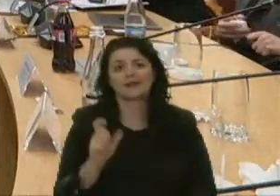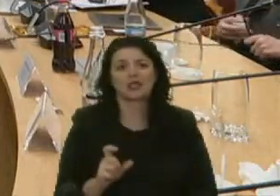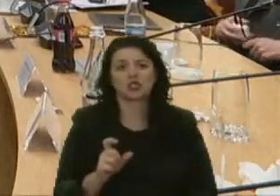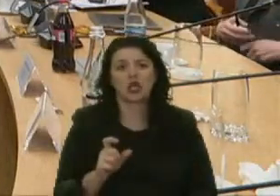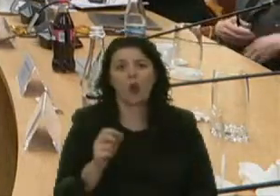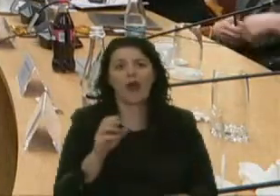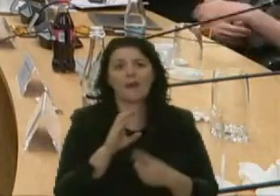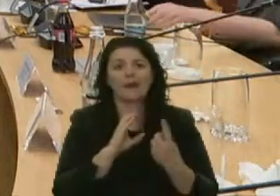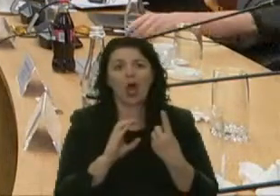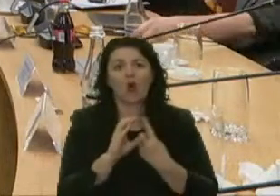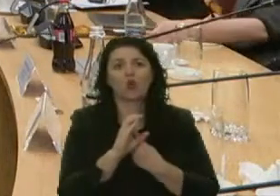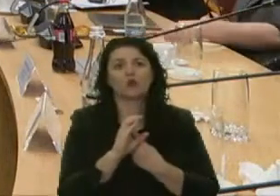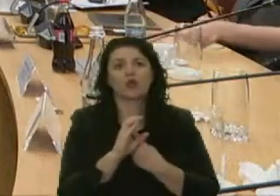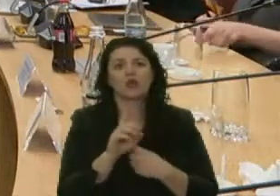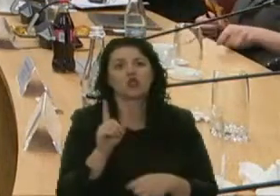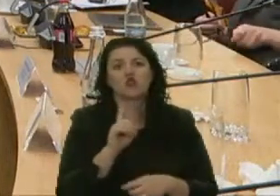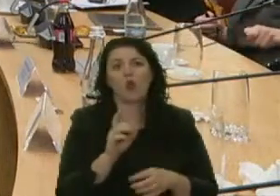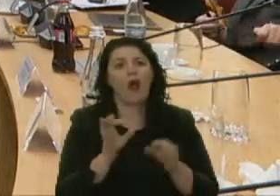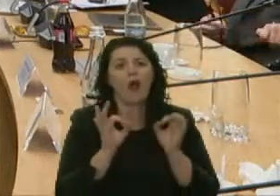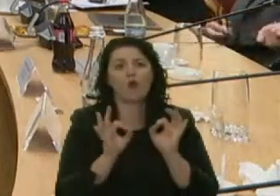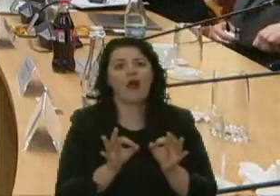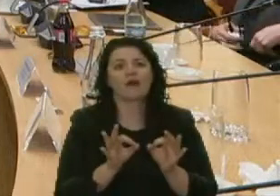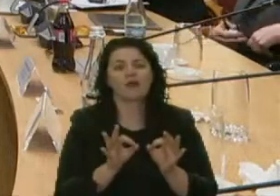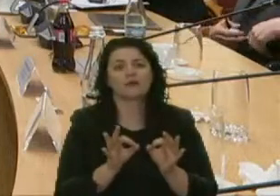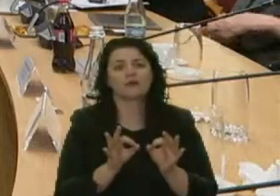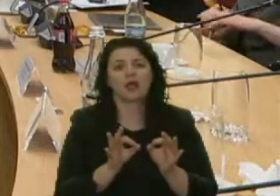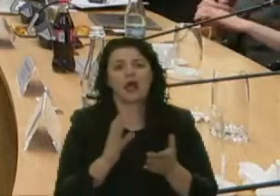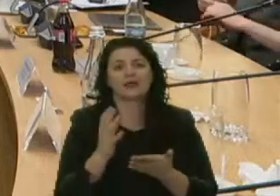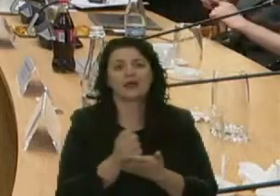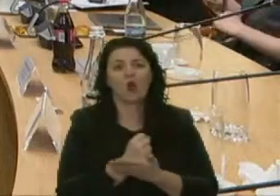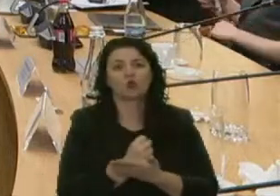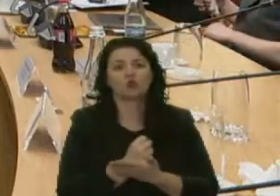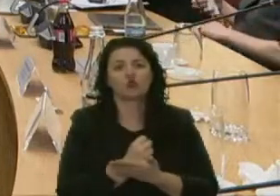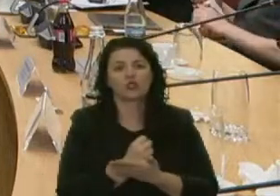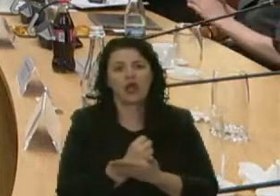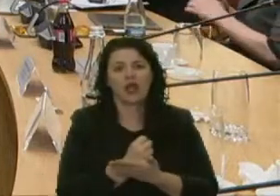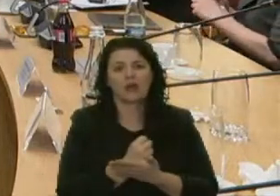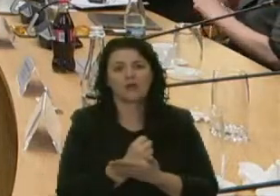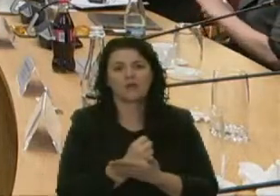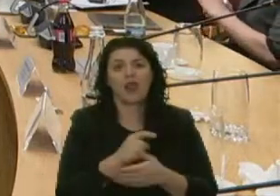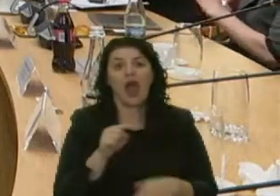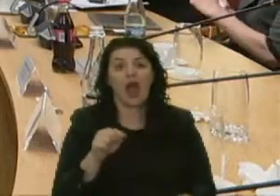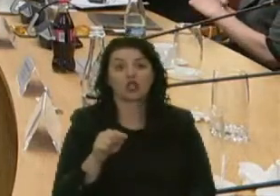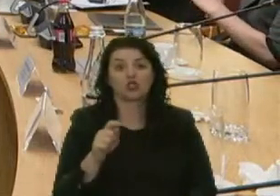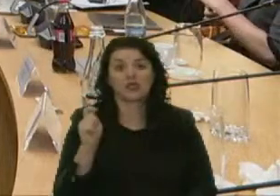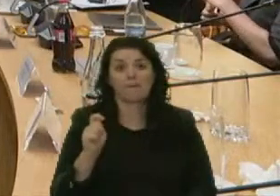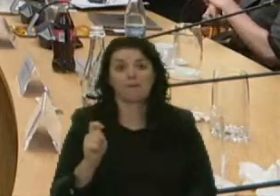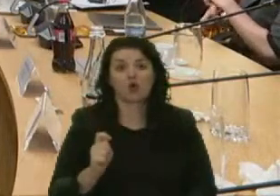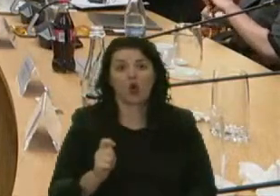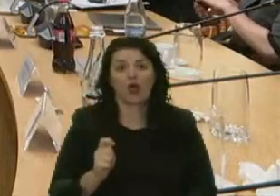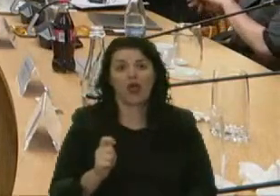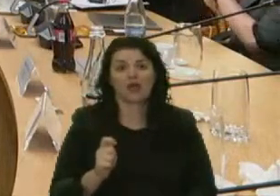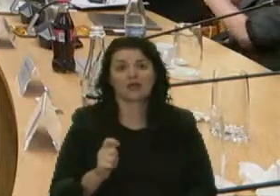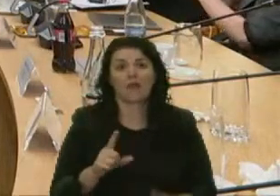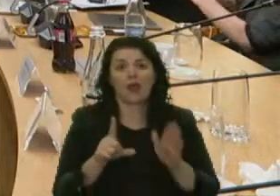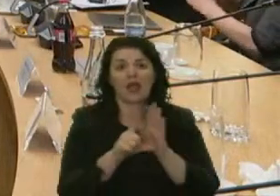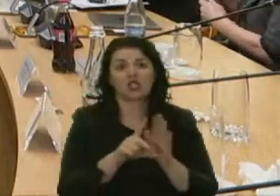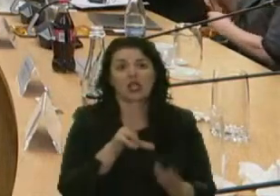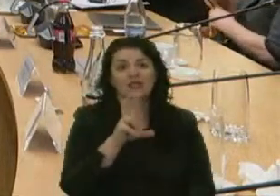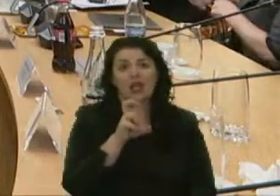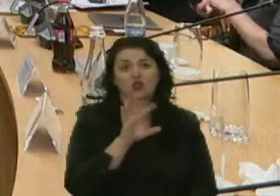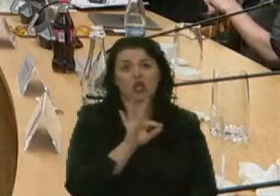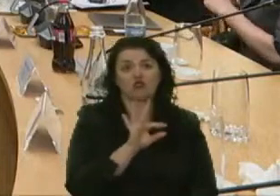de Cultură nu au garanția reușitei acestor proiecte pe legea